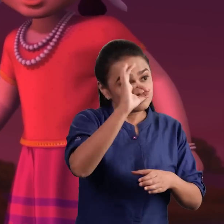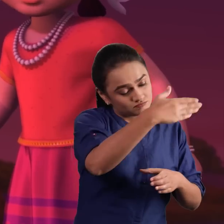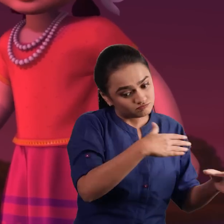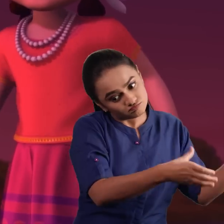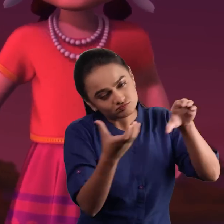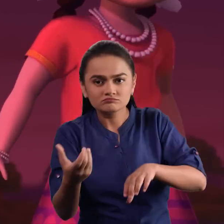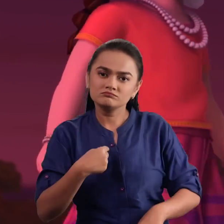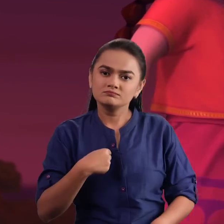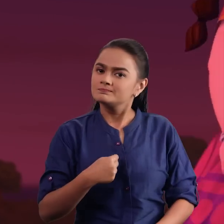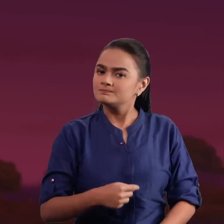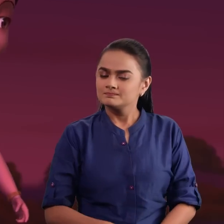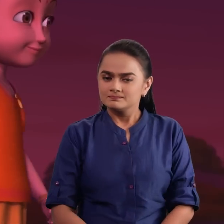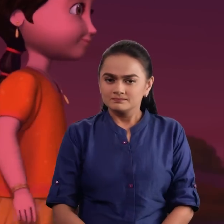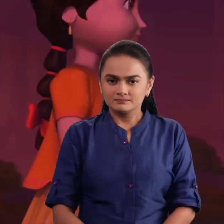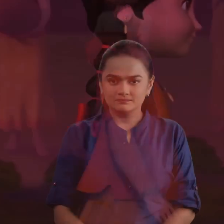जल लाएंगी।